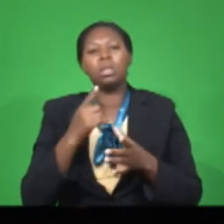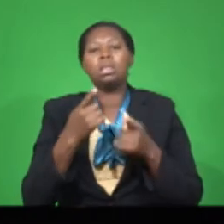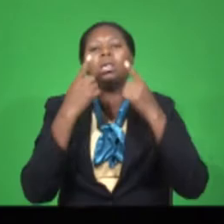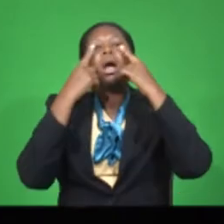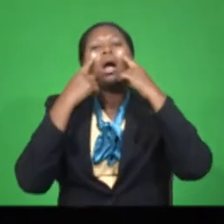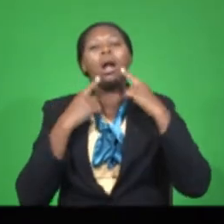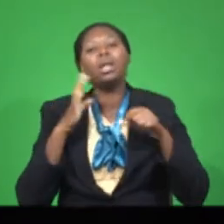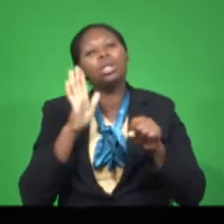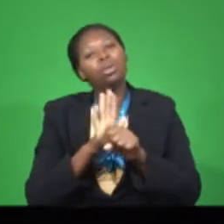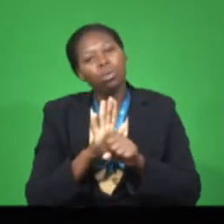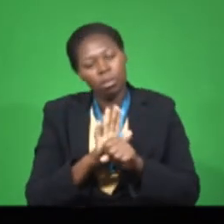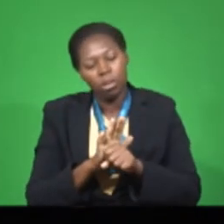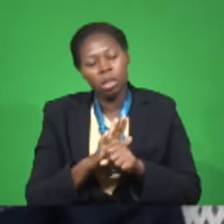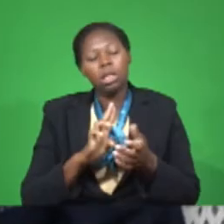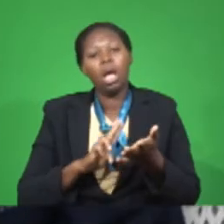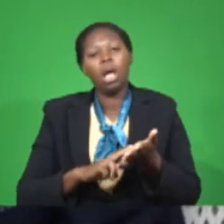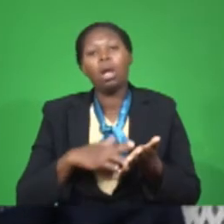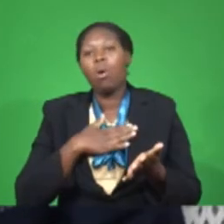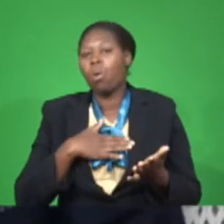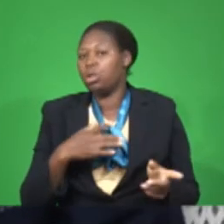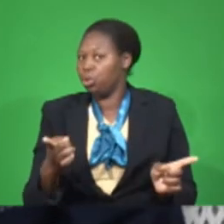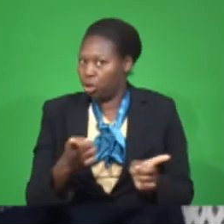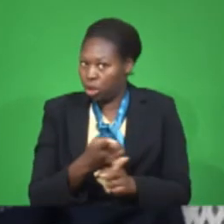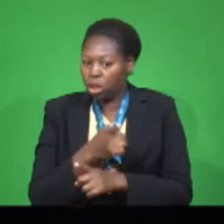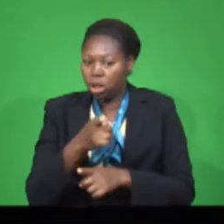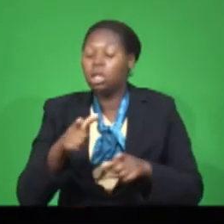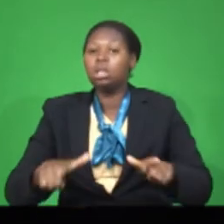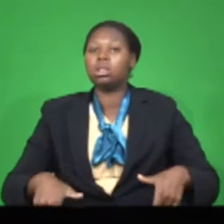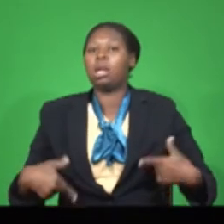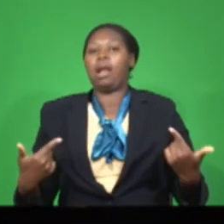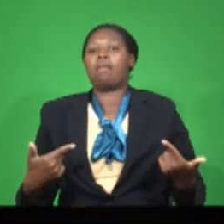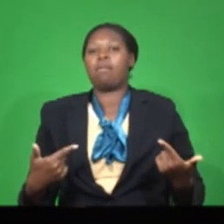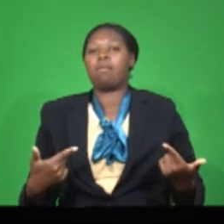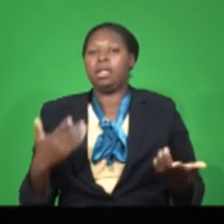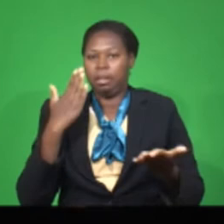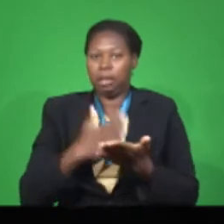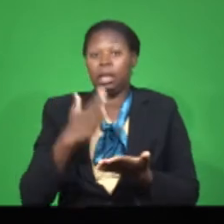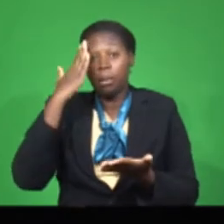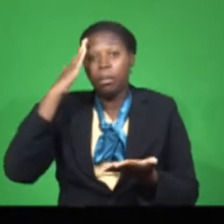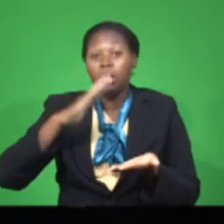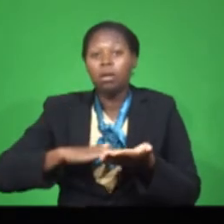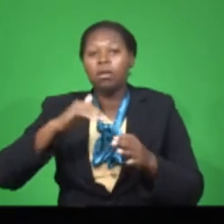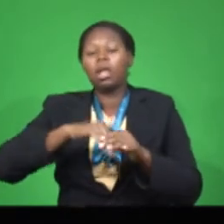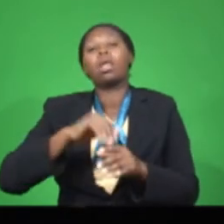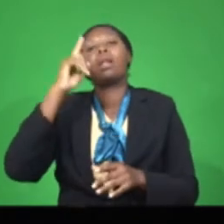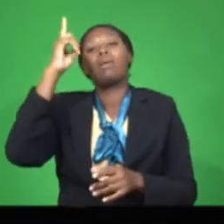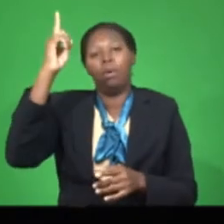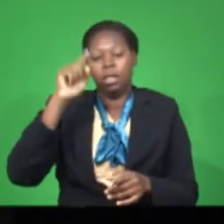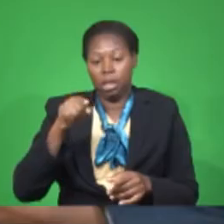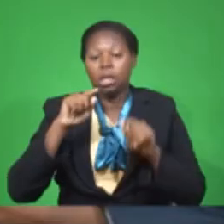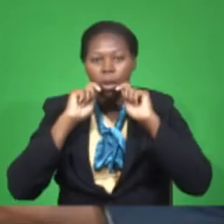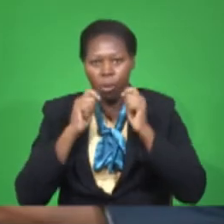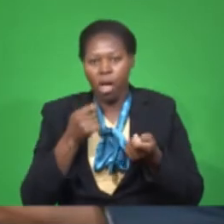David uyu akatendeuka. Ndosaka Mwari akazoti he is a man after my own heart.